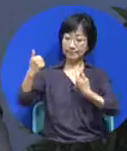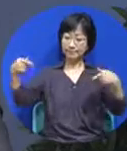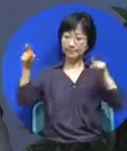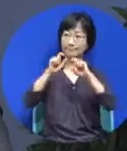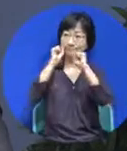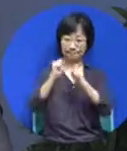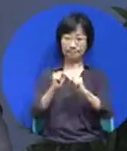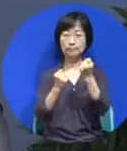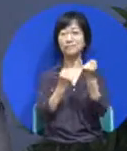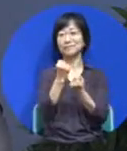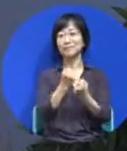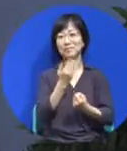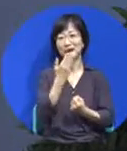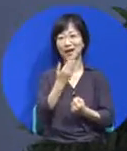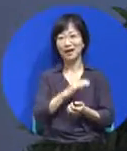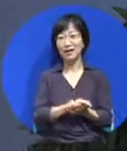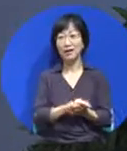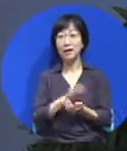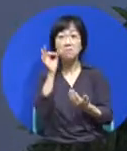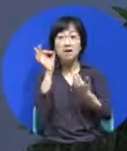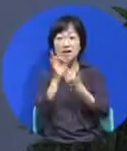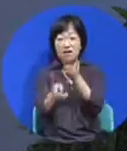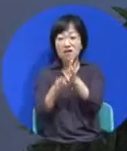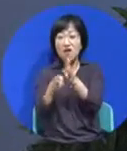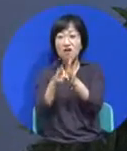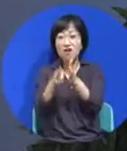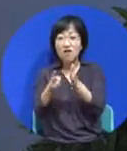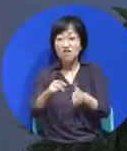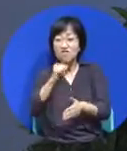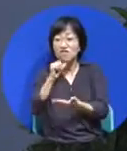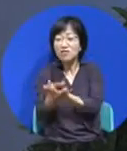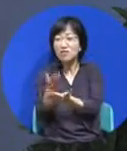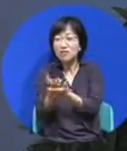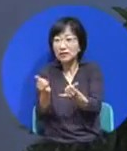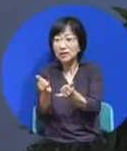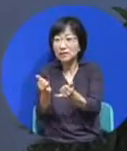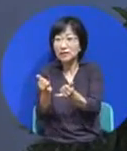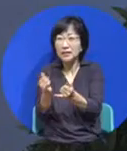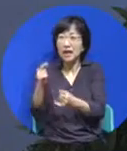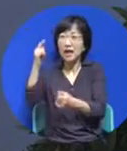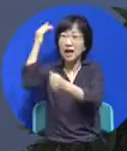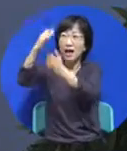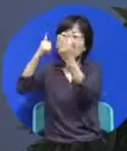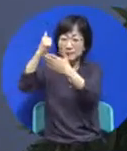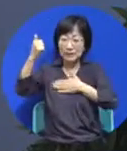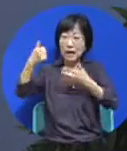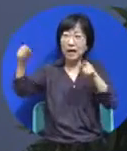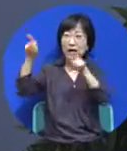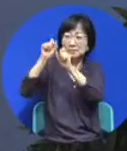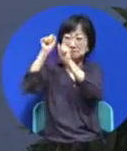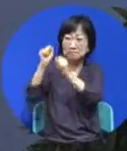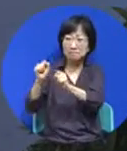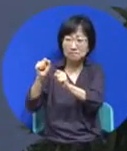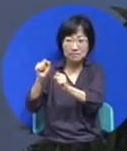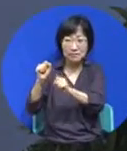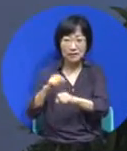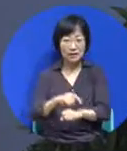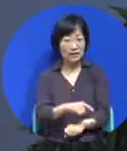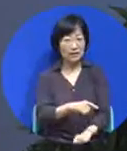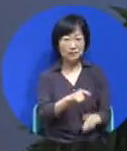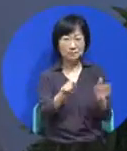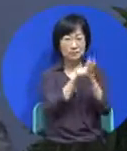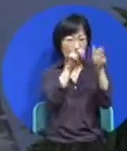me. 저 역진에 있는 거지가 여호와께서 나와 함께 계심으로 하면 불신자가 보고 돌았나, 이렇게. If a person,